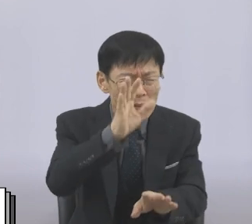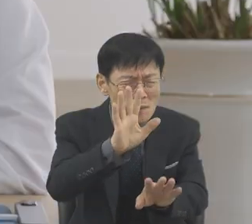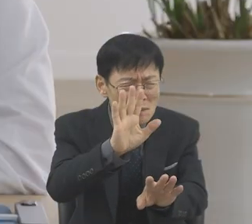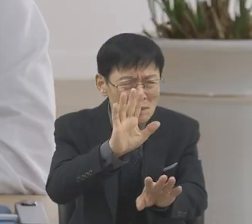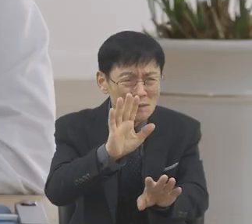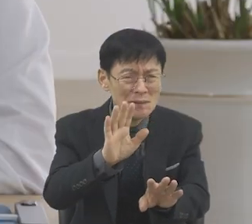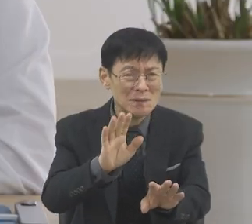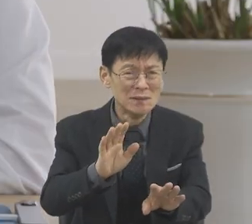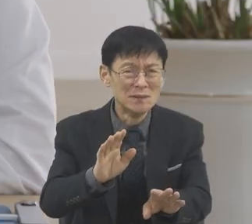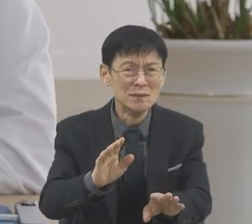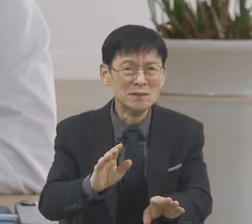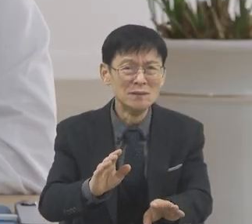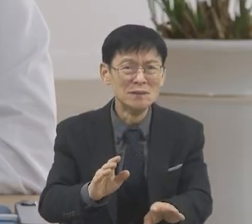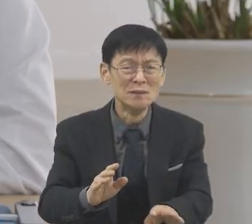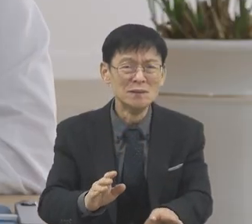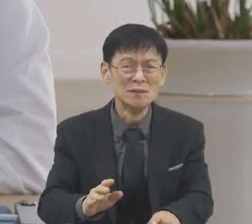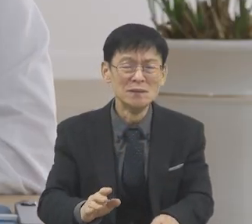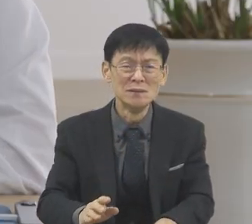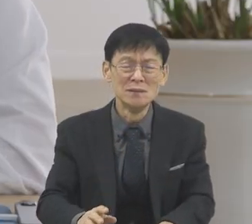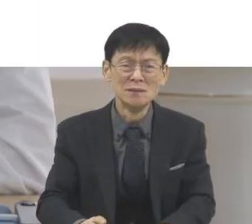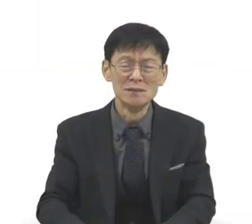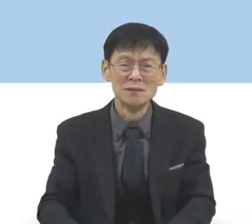짧았어요.